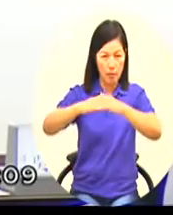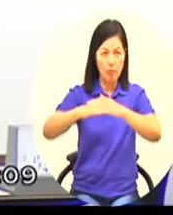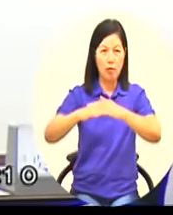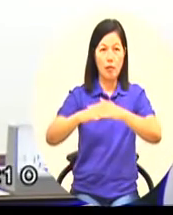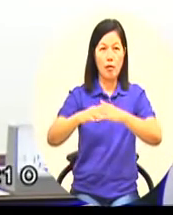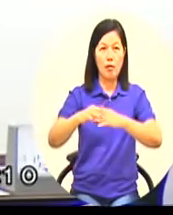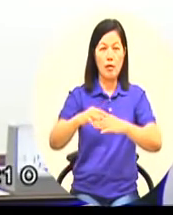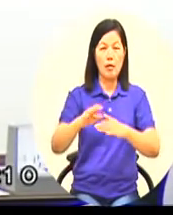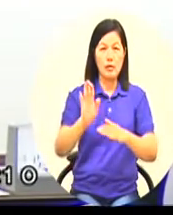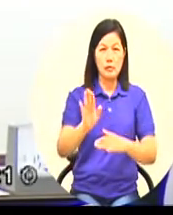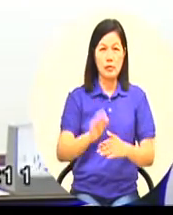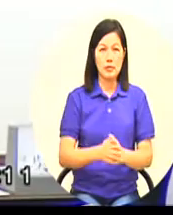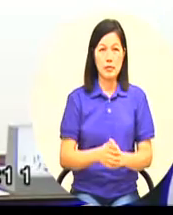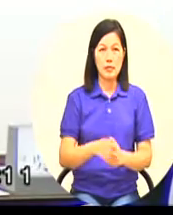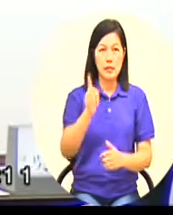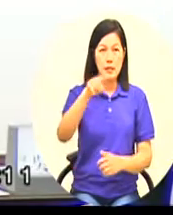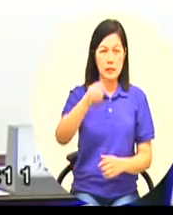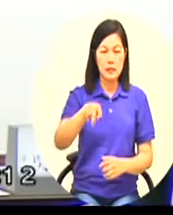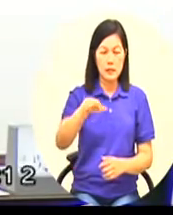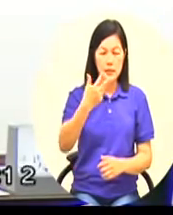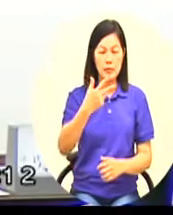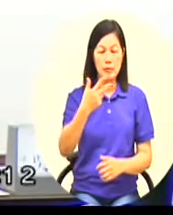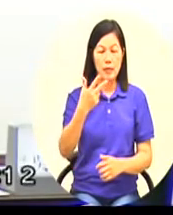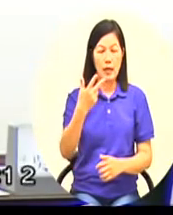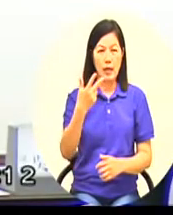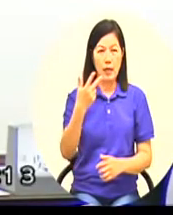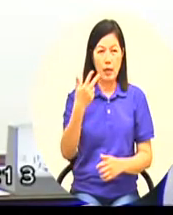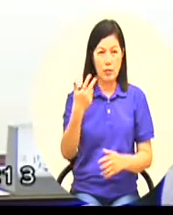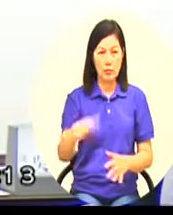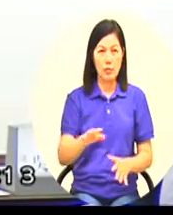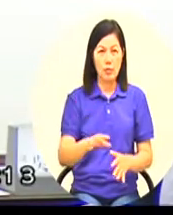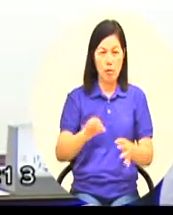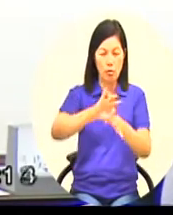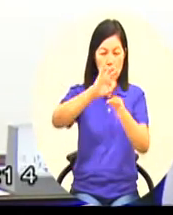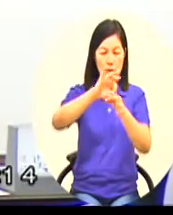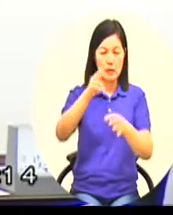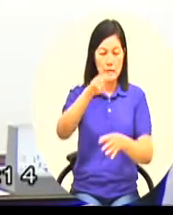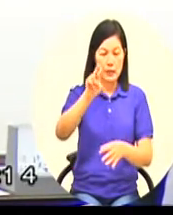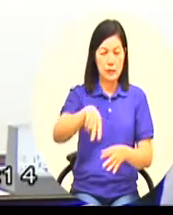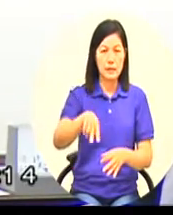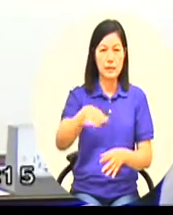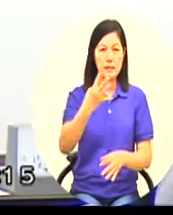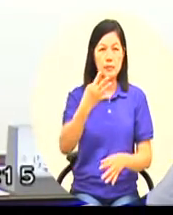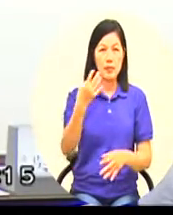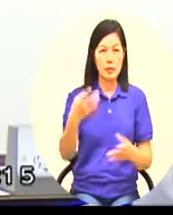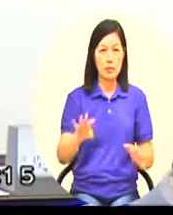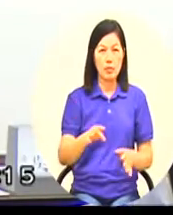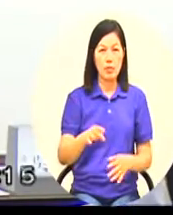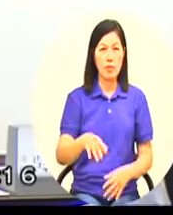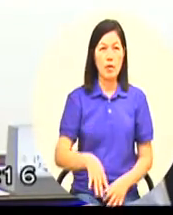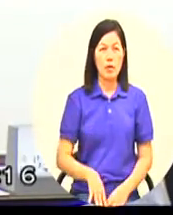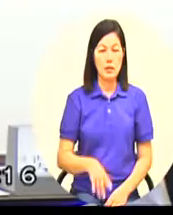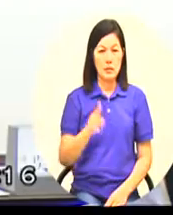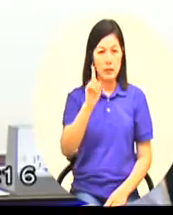就是从1700多的处理费调到2400多还是300多，这是